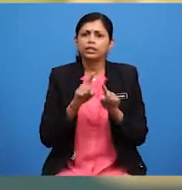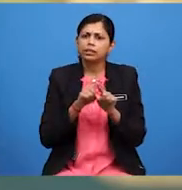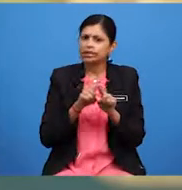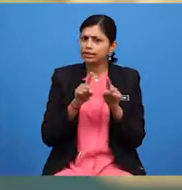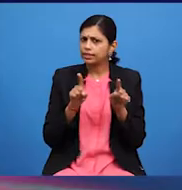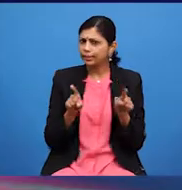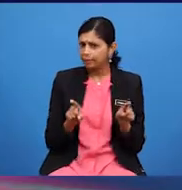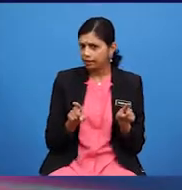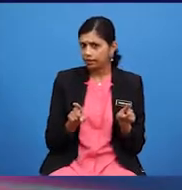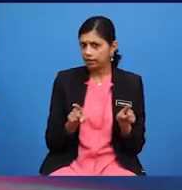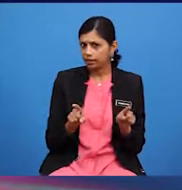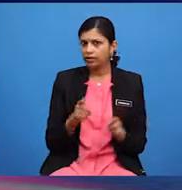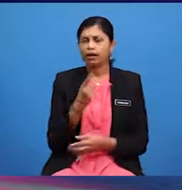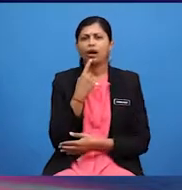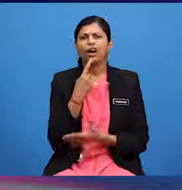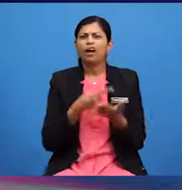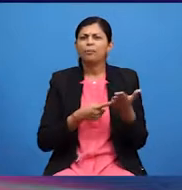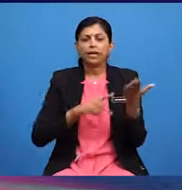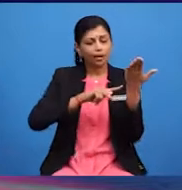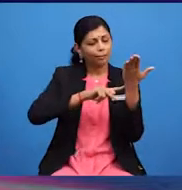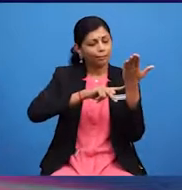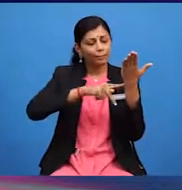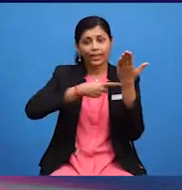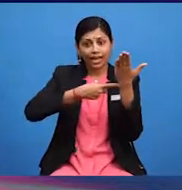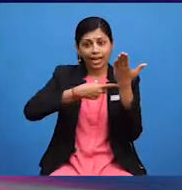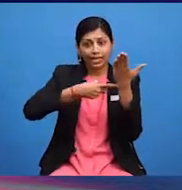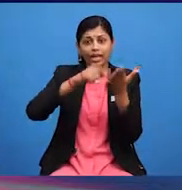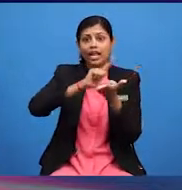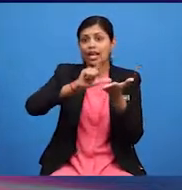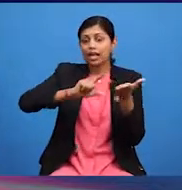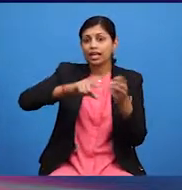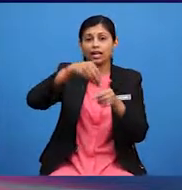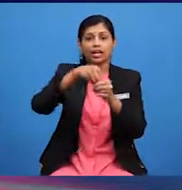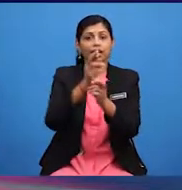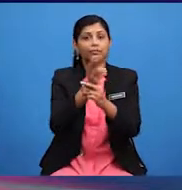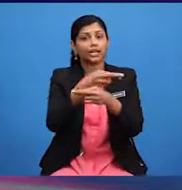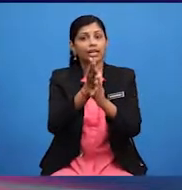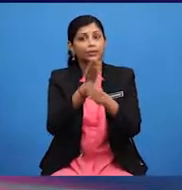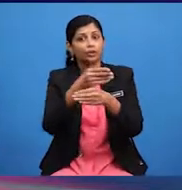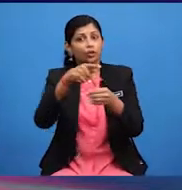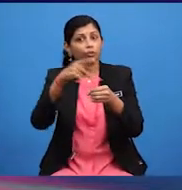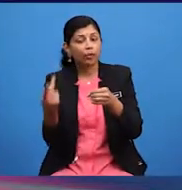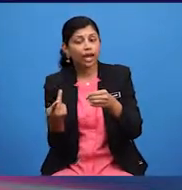sekarang, apakah peranan lakaran dalam reka bentuk produk?